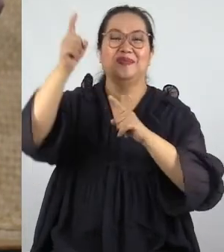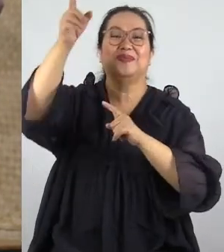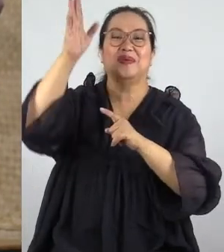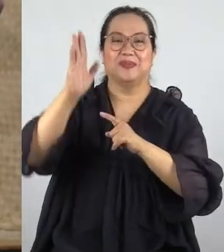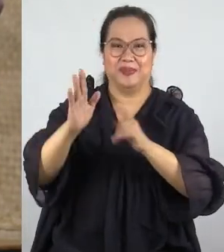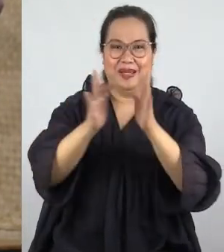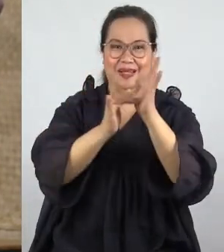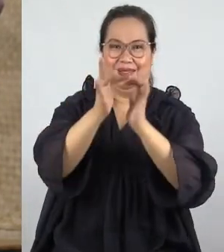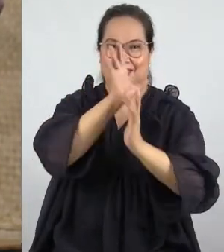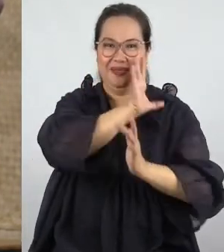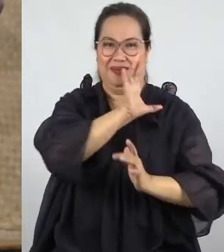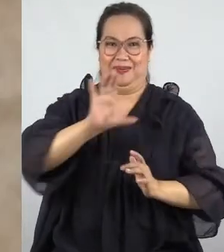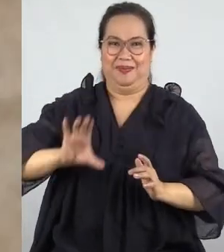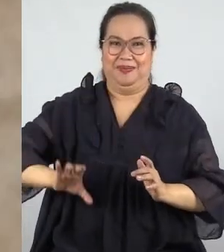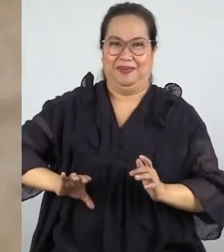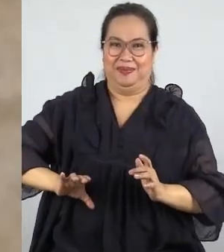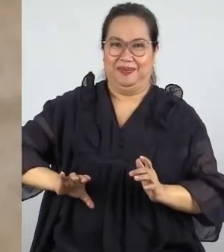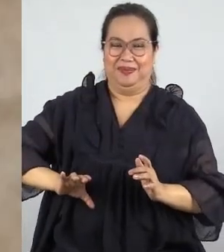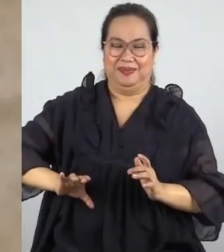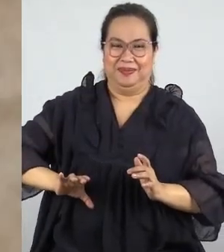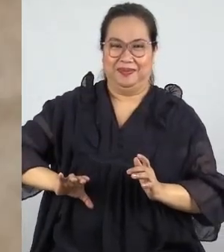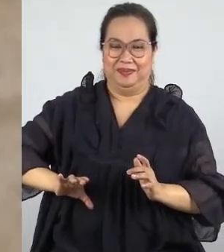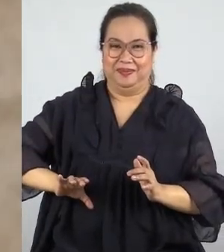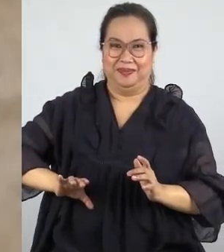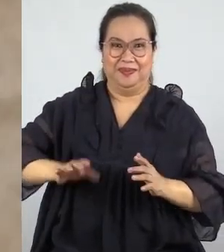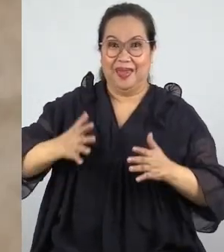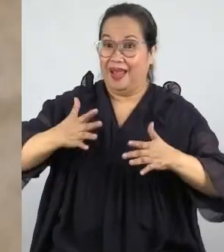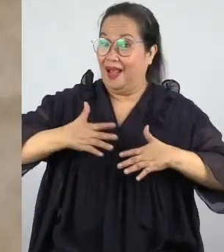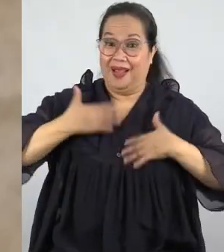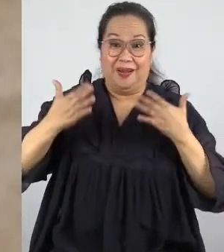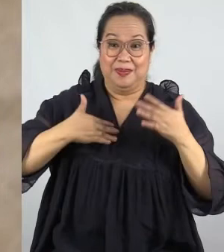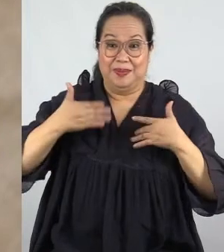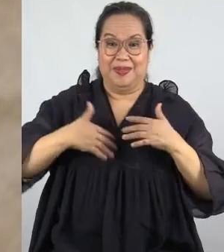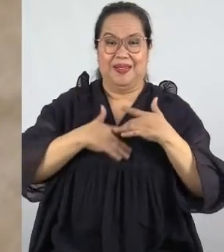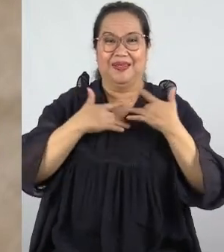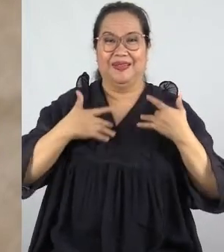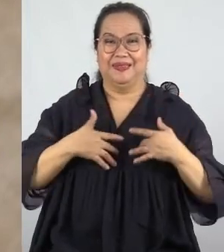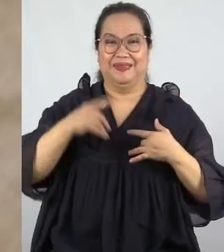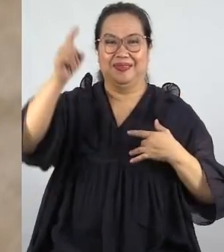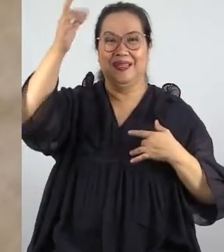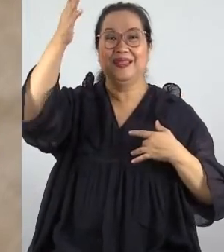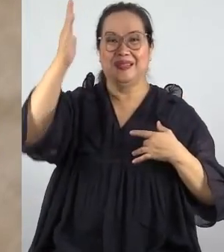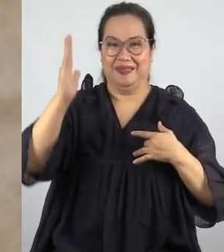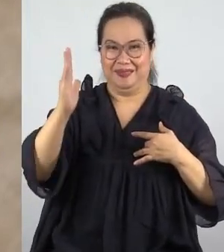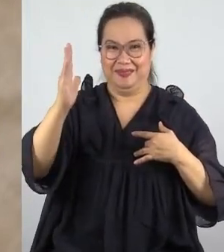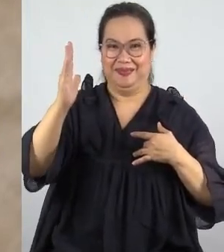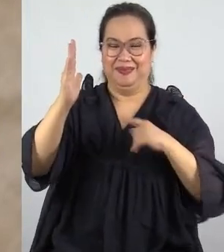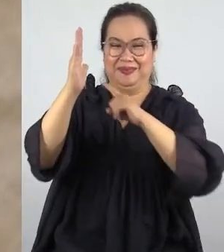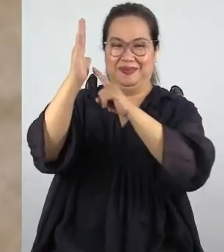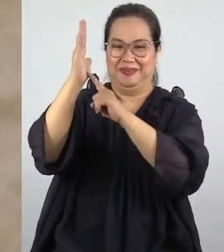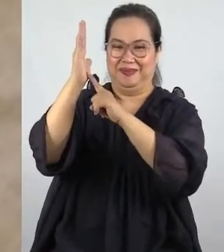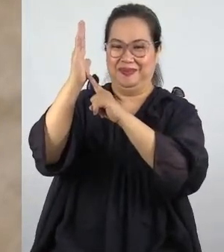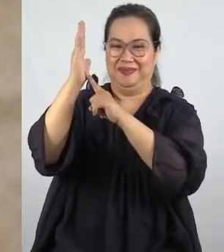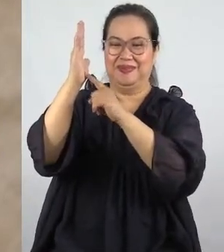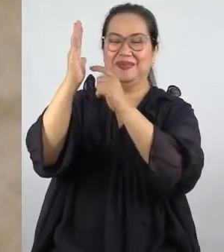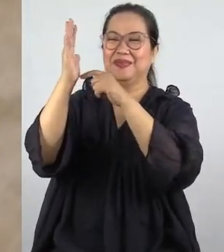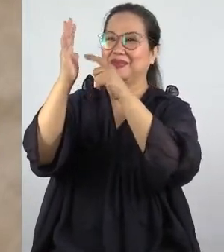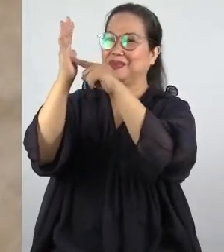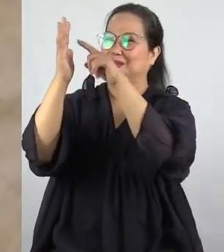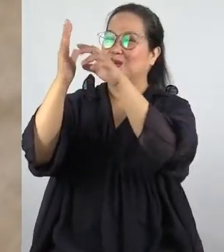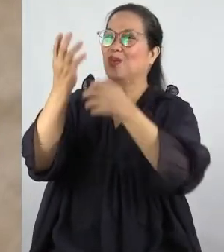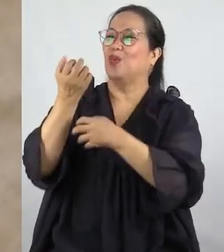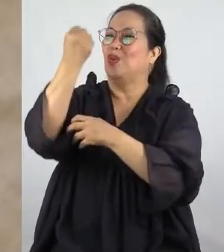Kristo Jesus. May kagalakan sa puso ng ating Panginoon at ito ang kanyang naging